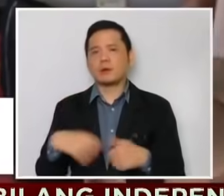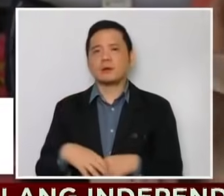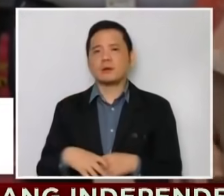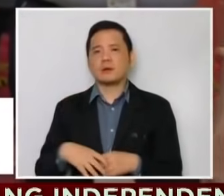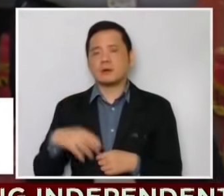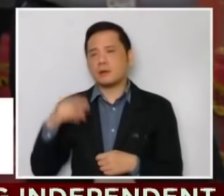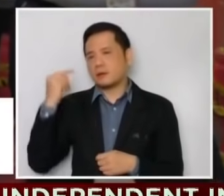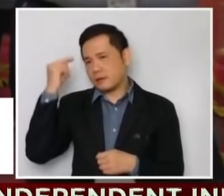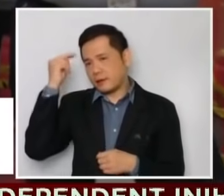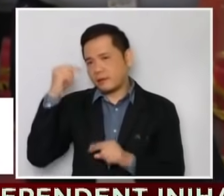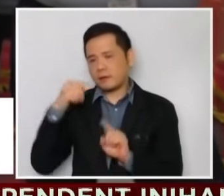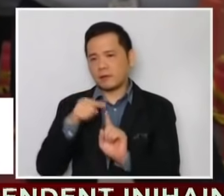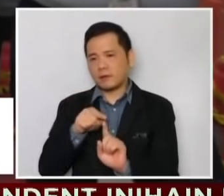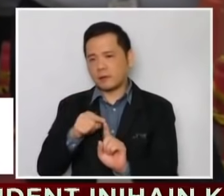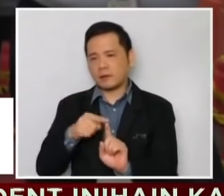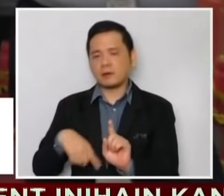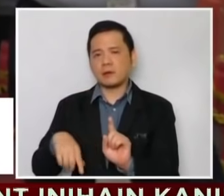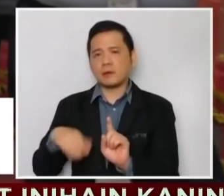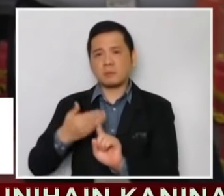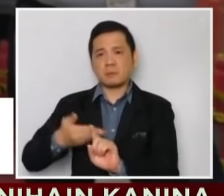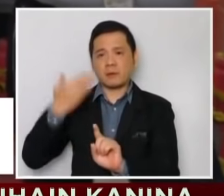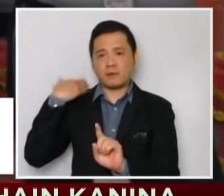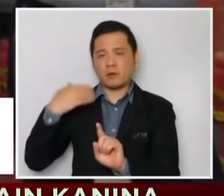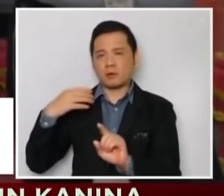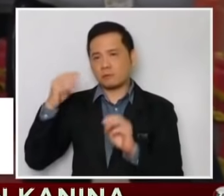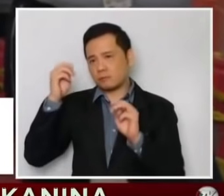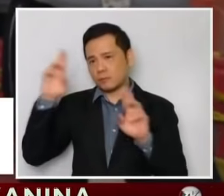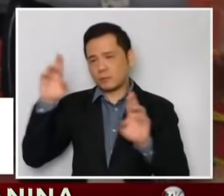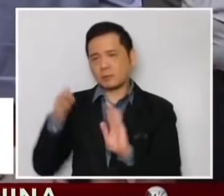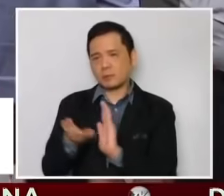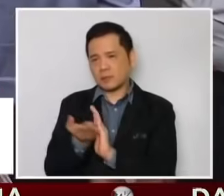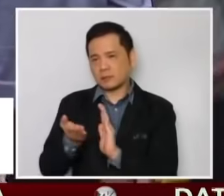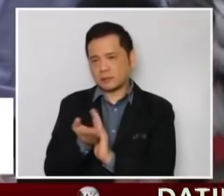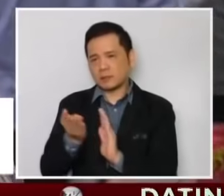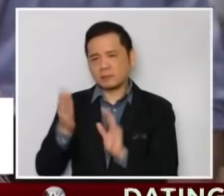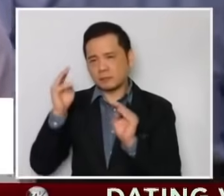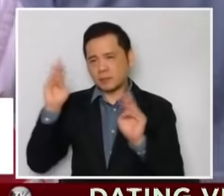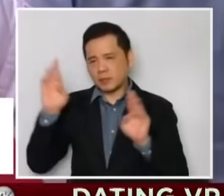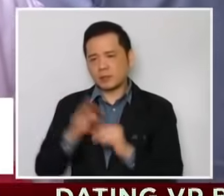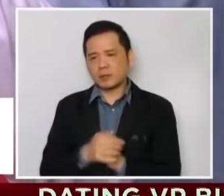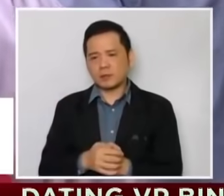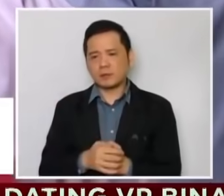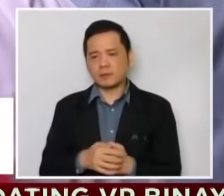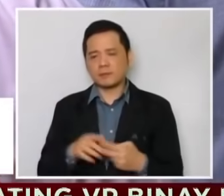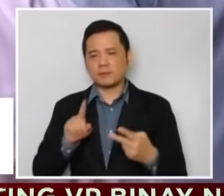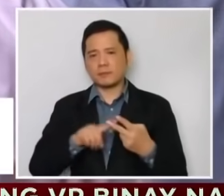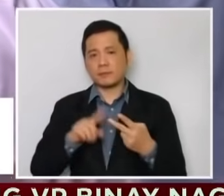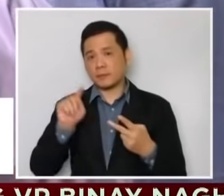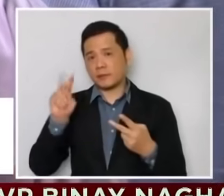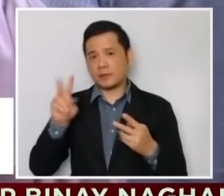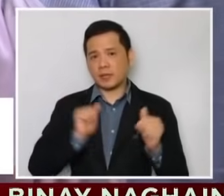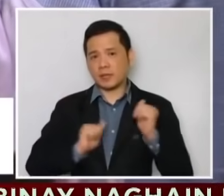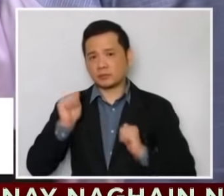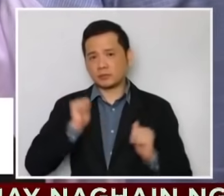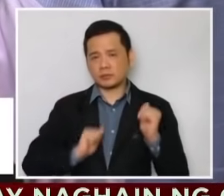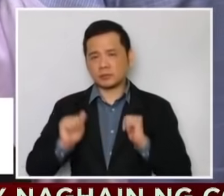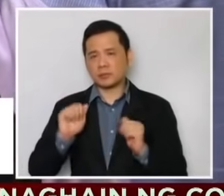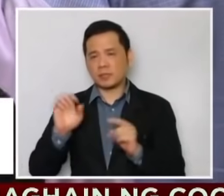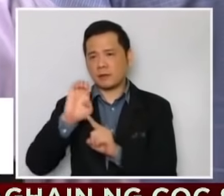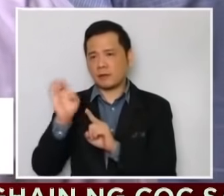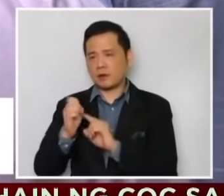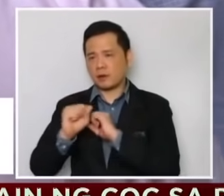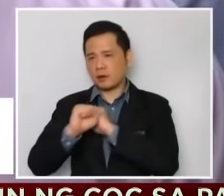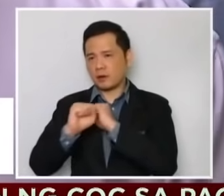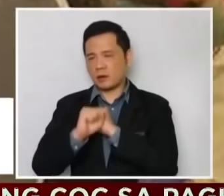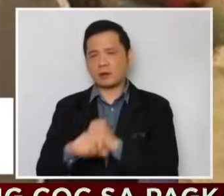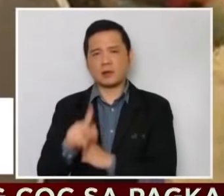Romulo at apo ni dating Foreign Affairs Secretary Albert Romulo at ang TV personality at environment advocate na si